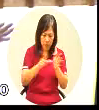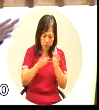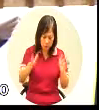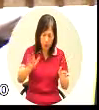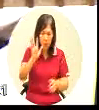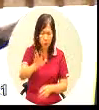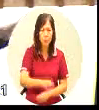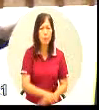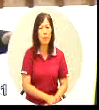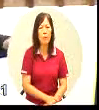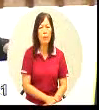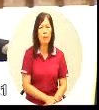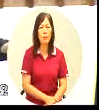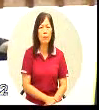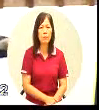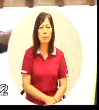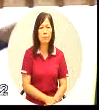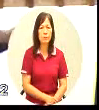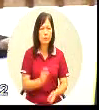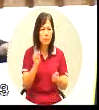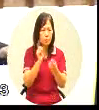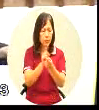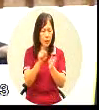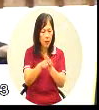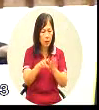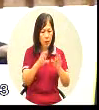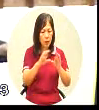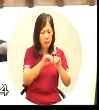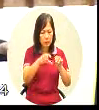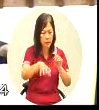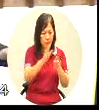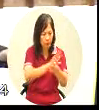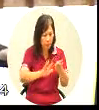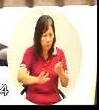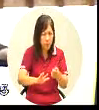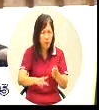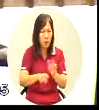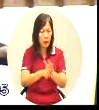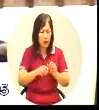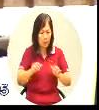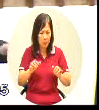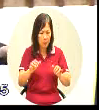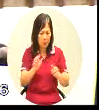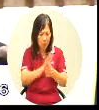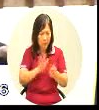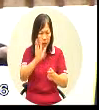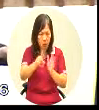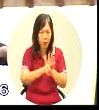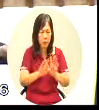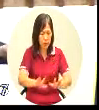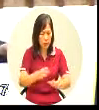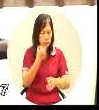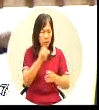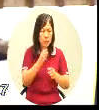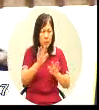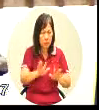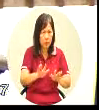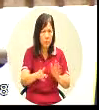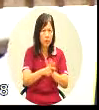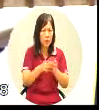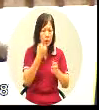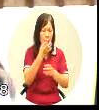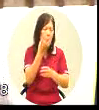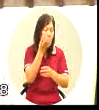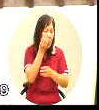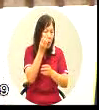对 local 的影响，对地方的影响其实是有一些冲击的，包括现有的其他的观光